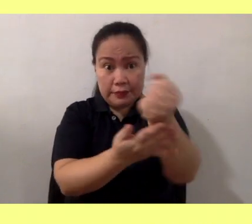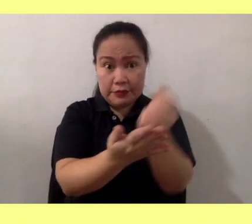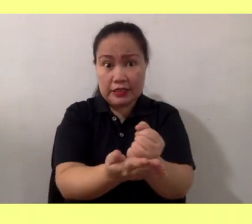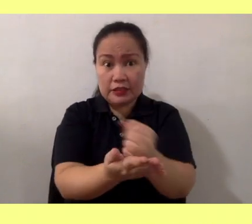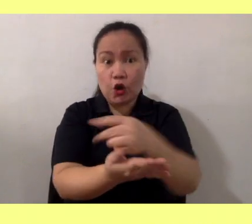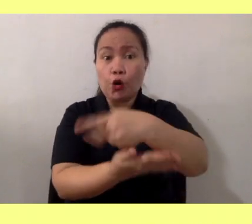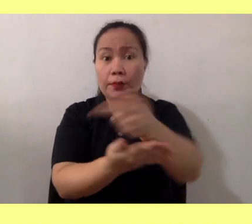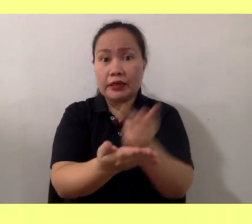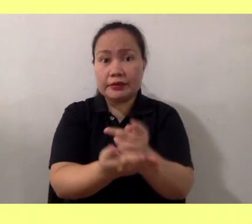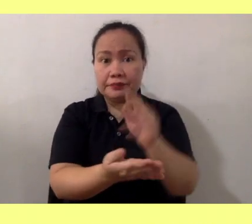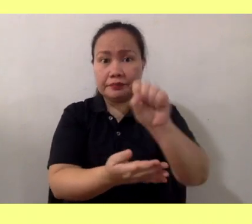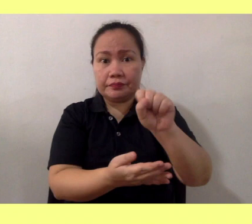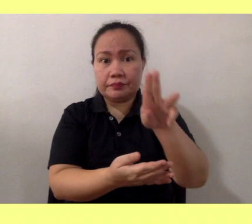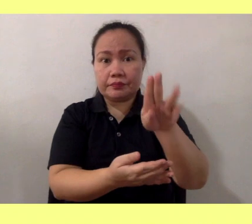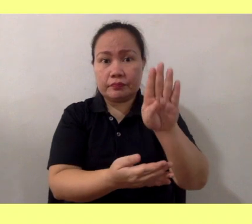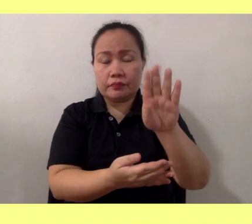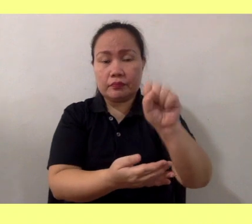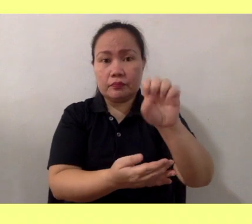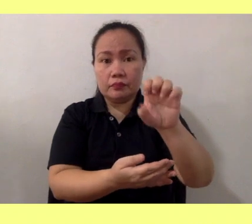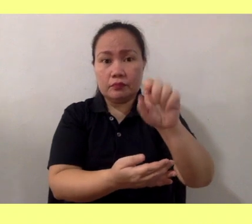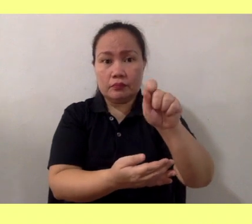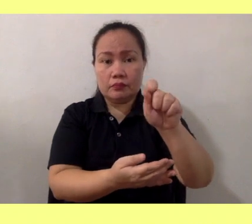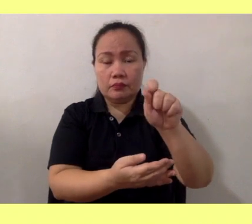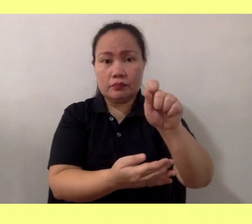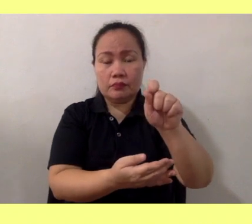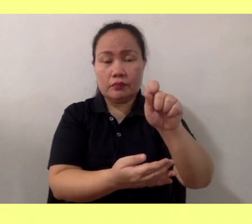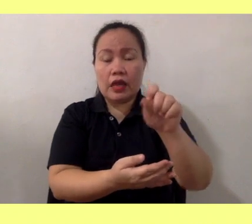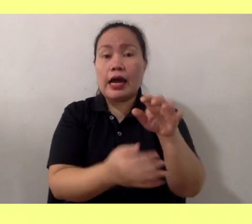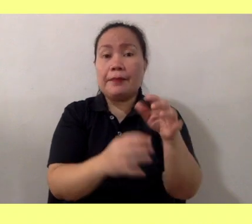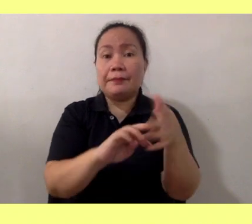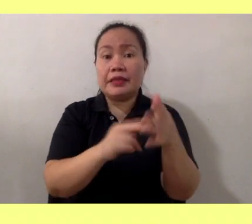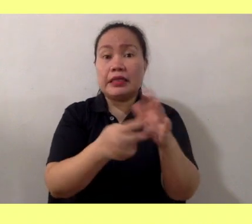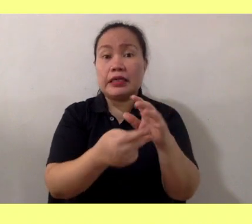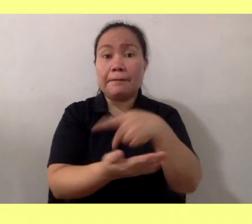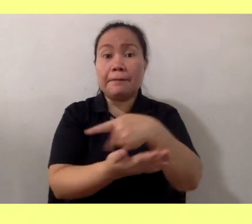3 subsets of a line. Okay?